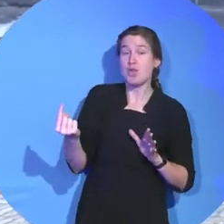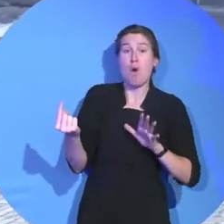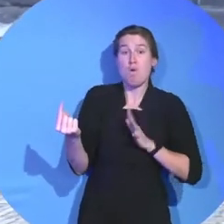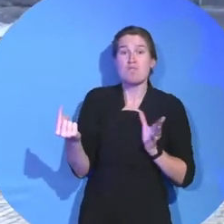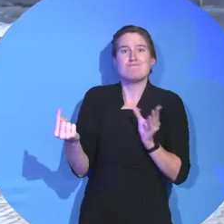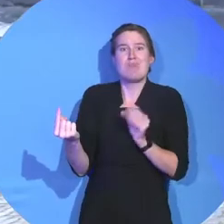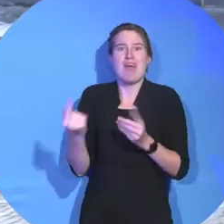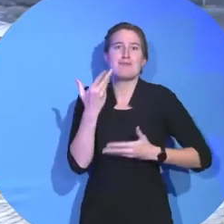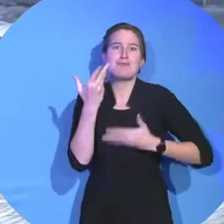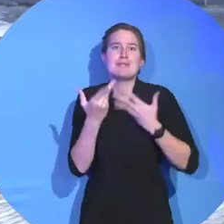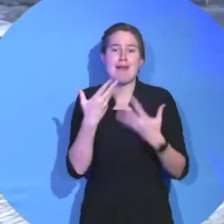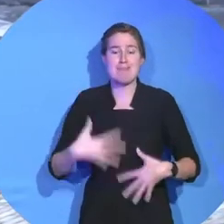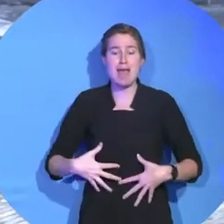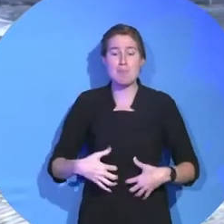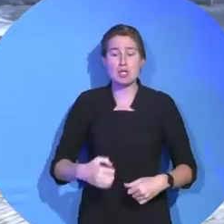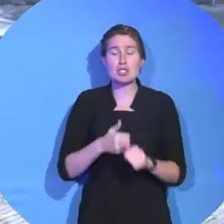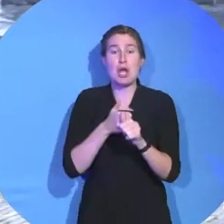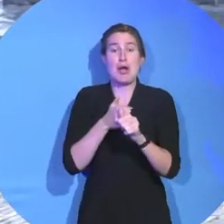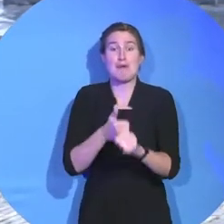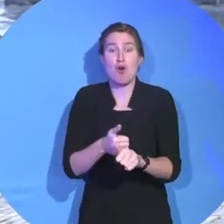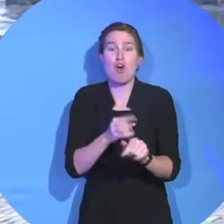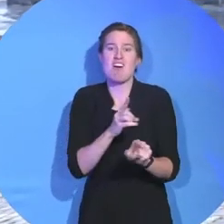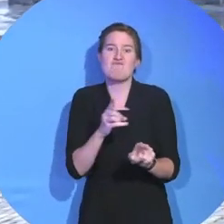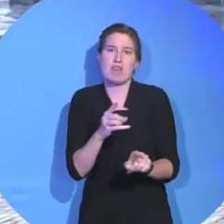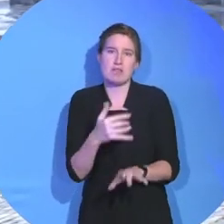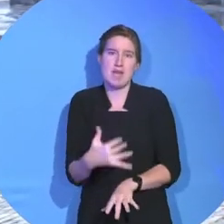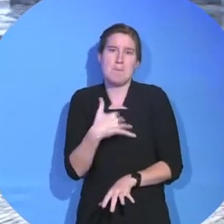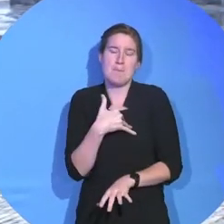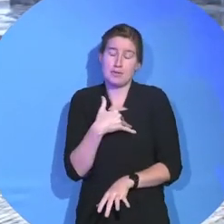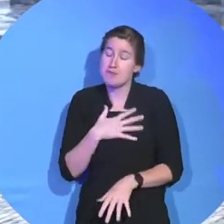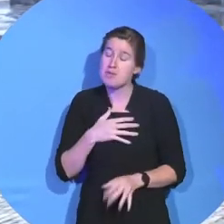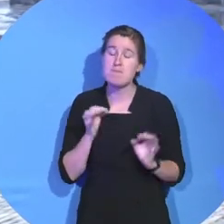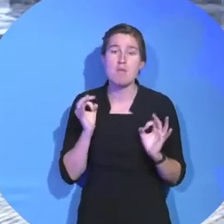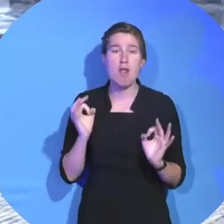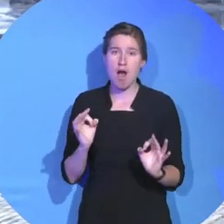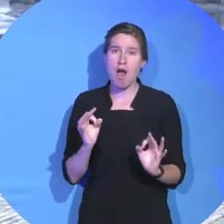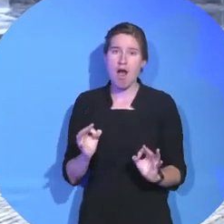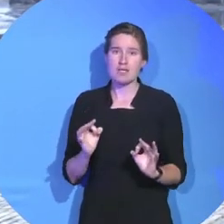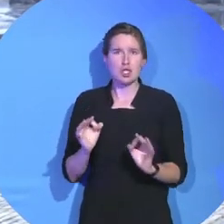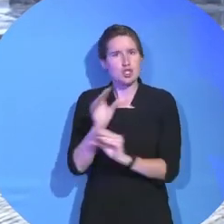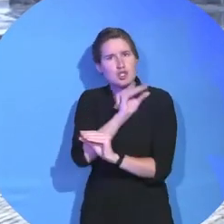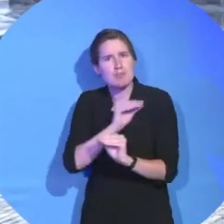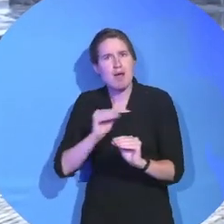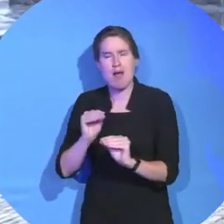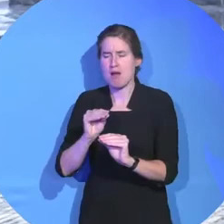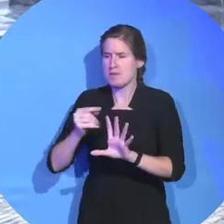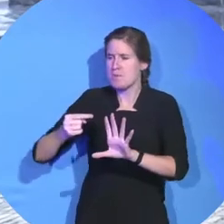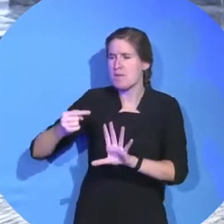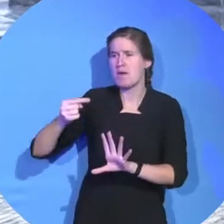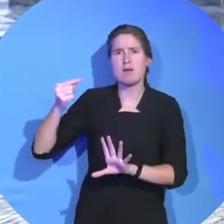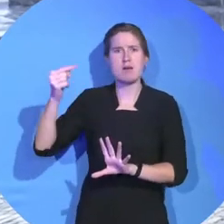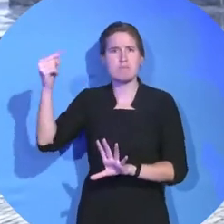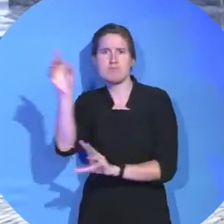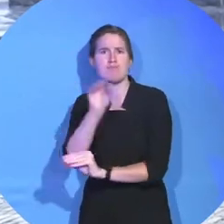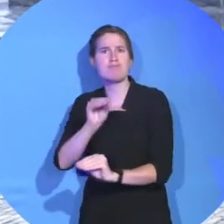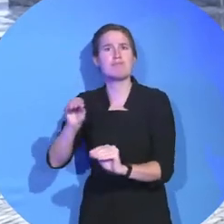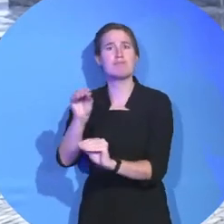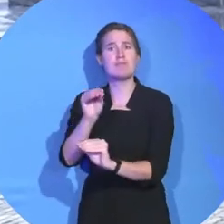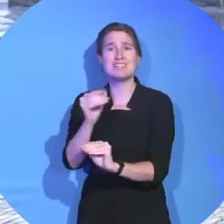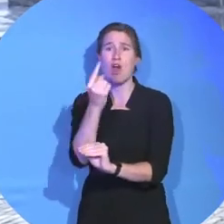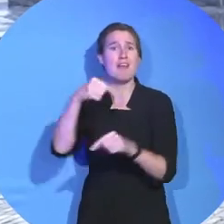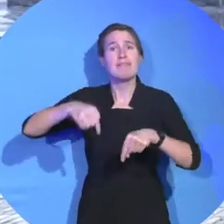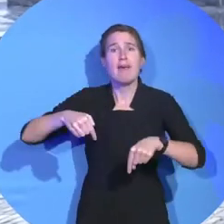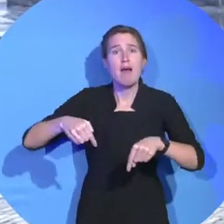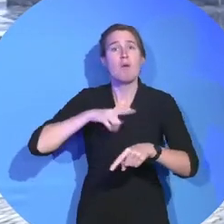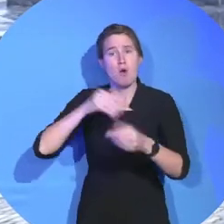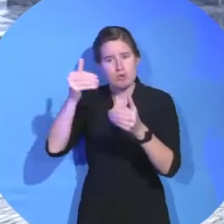voor impact dat op hun heeft gehad. Dus ik vind het heel belangrijk om dat gesprek echt levend te houden. Niet alleen vandaag, maar ook de komende maanden.